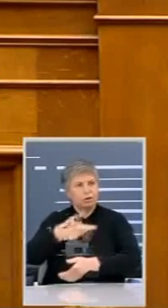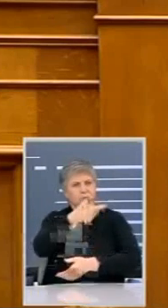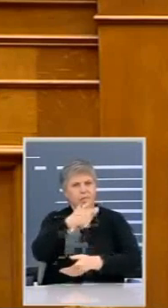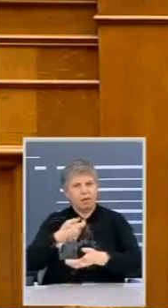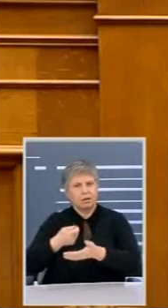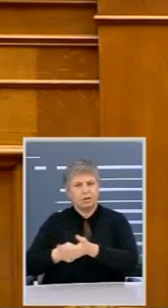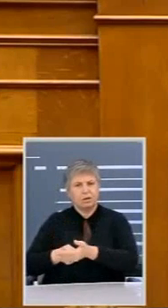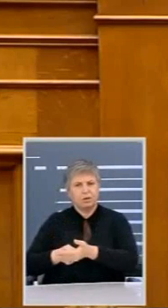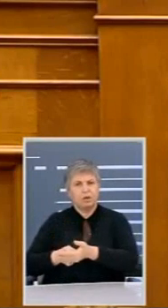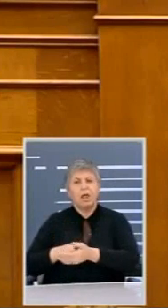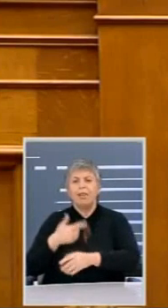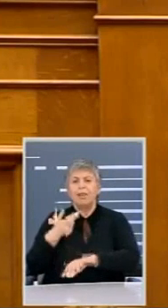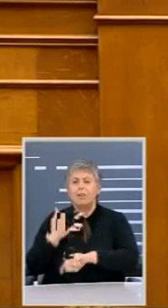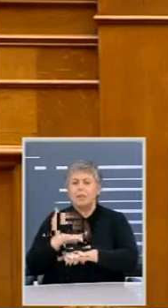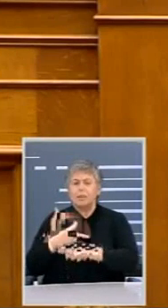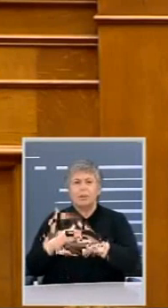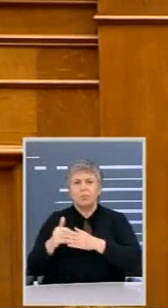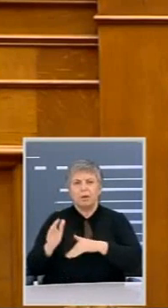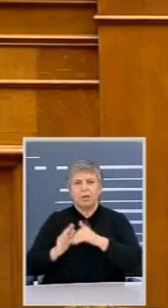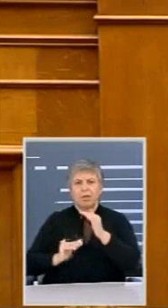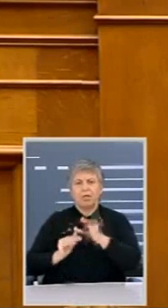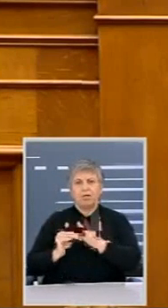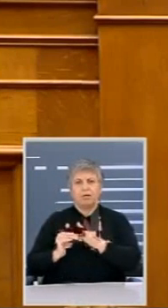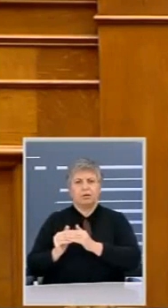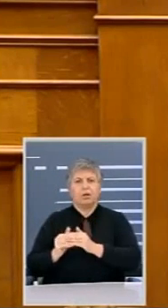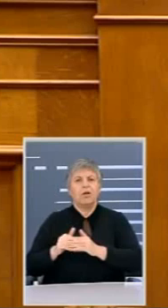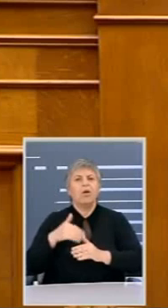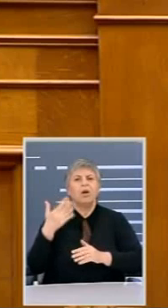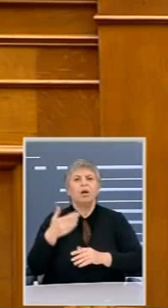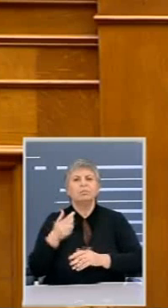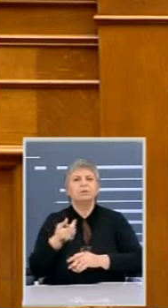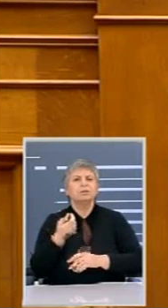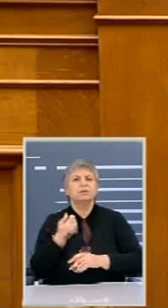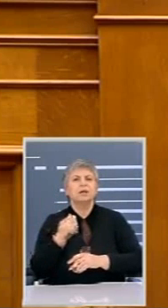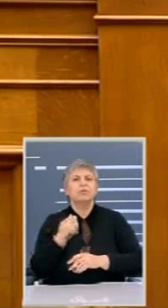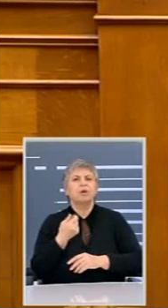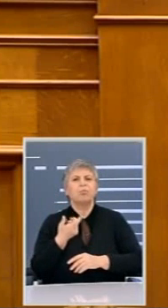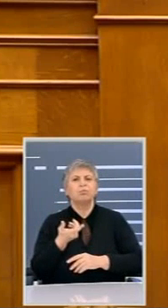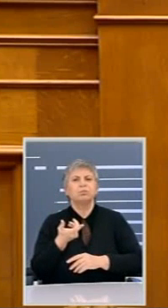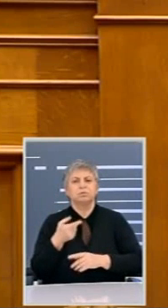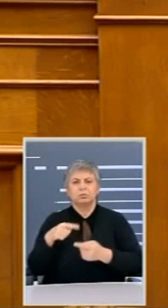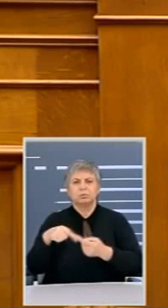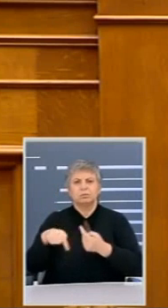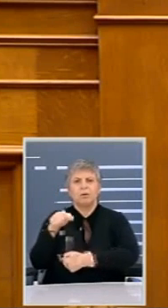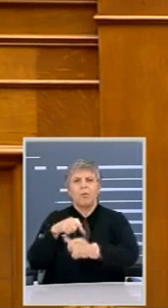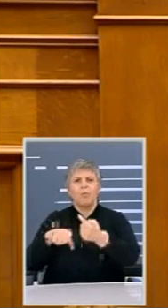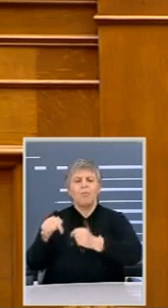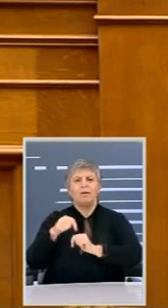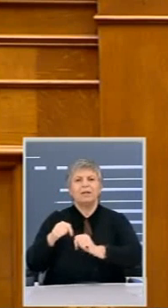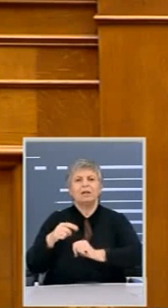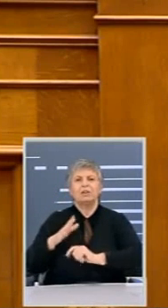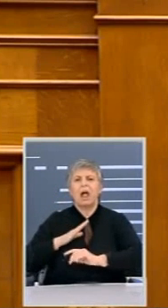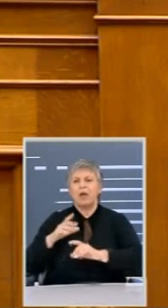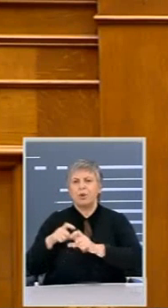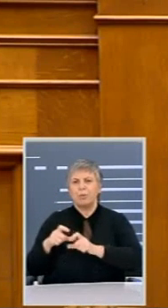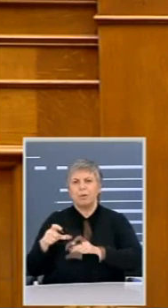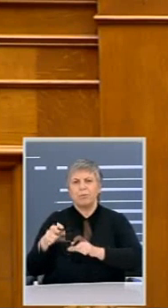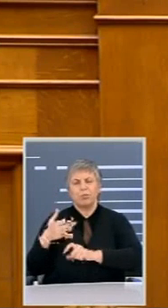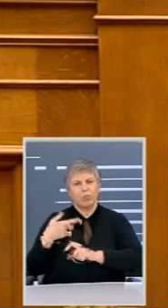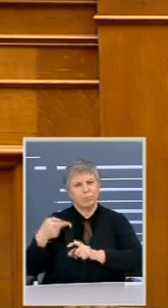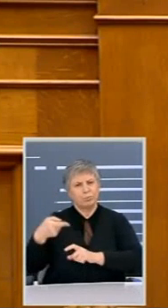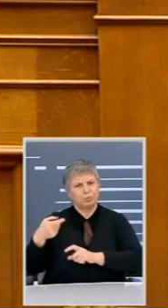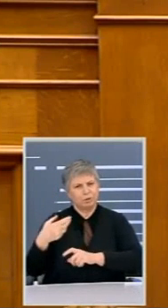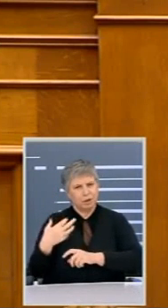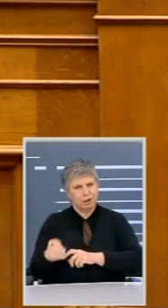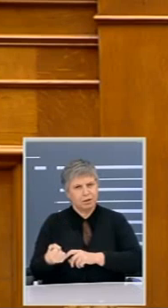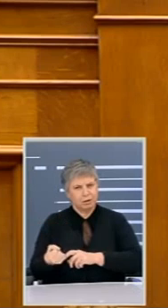Και τα χρήματα φυσικά πήγαιναν στις τσέπες των μετόχων. Και αφού η επιχείρηση υπεράσπισης